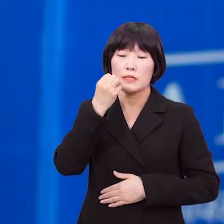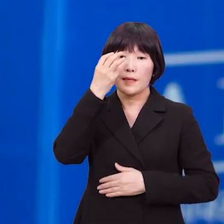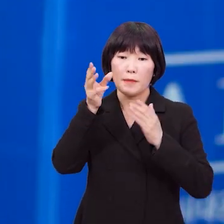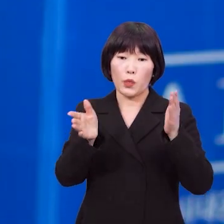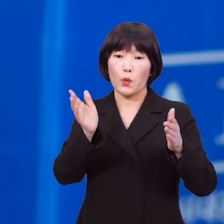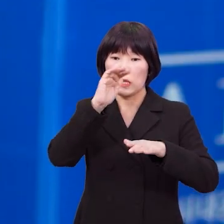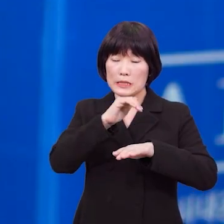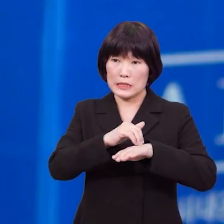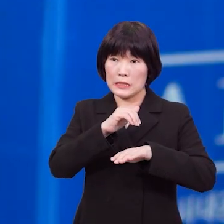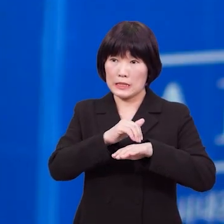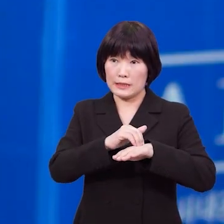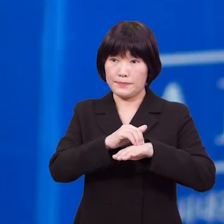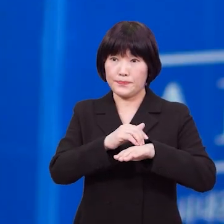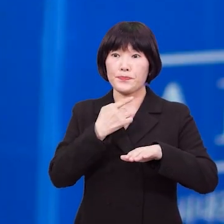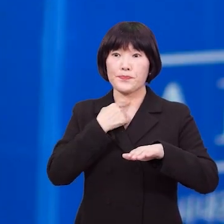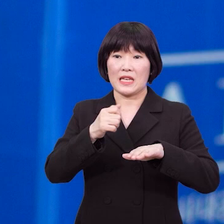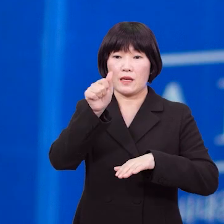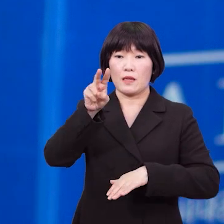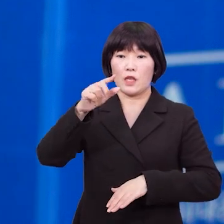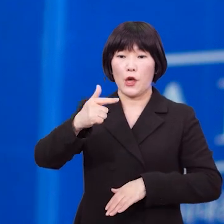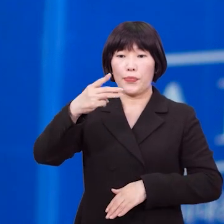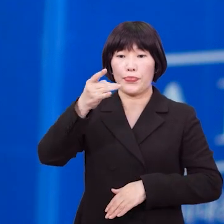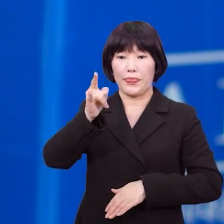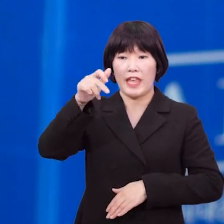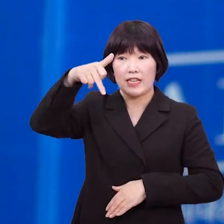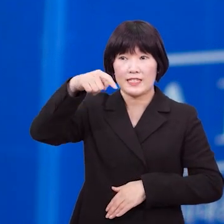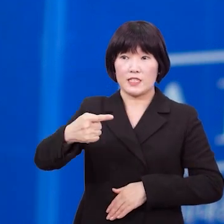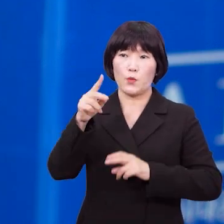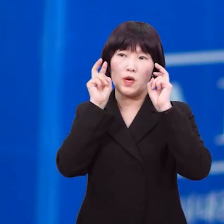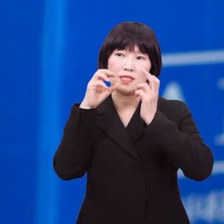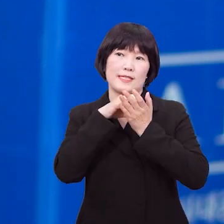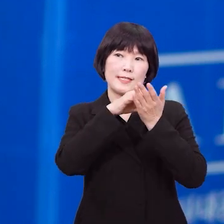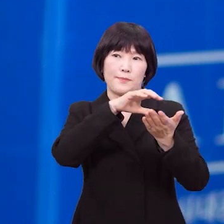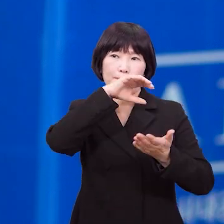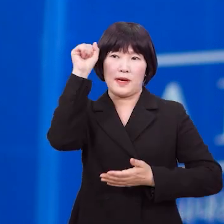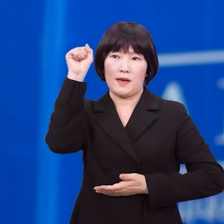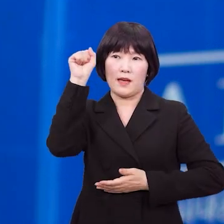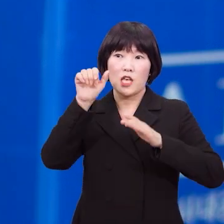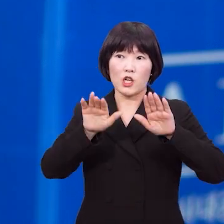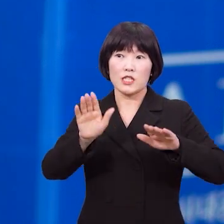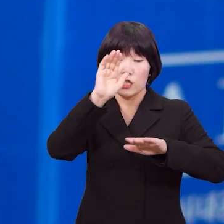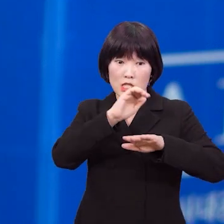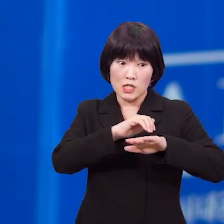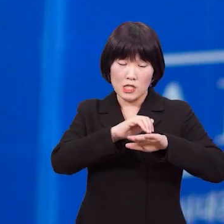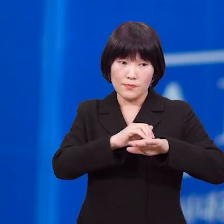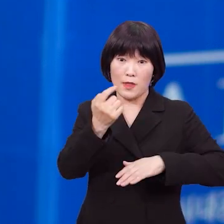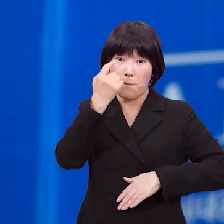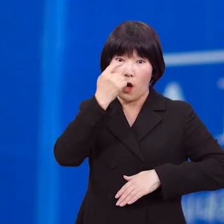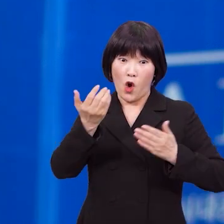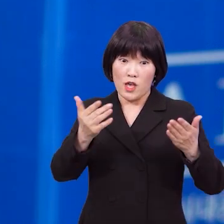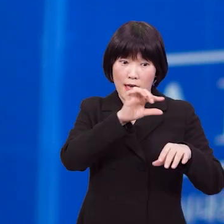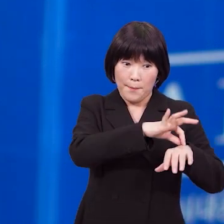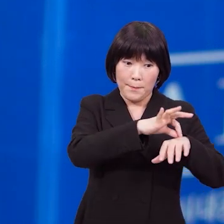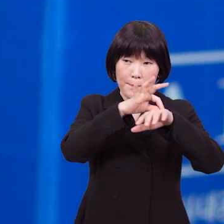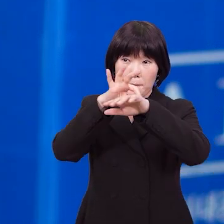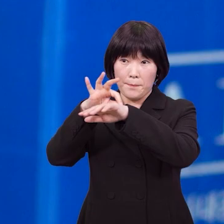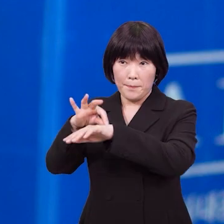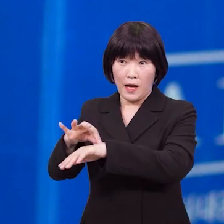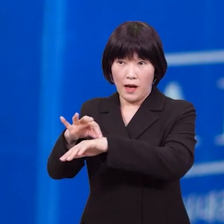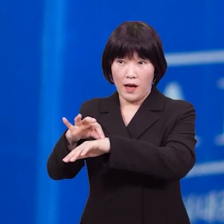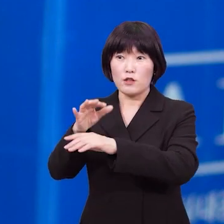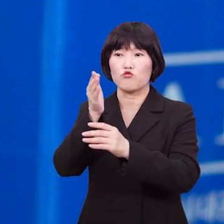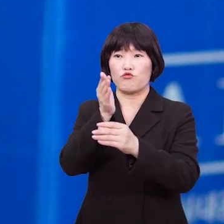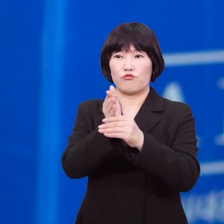배웠던 일과 같은 일을 하고 있습니다. 자동차 부품인 벤 링컨 조립과 그리스 바르는 일을